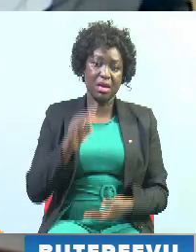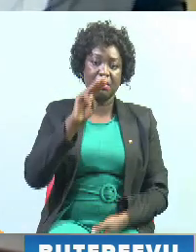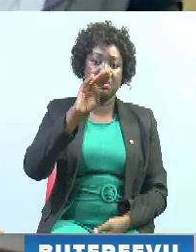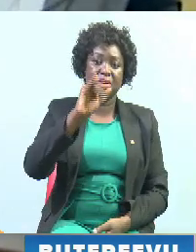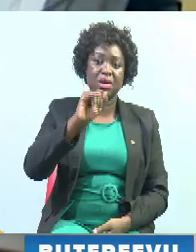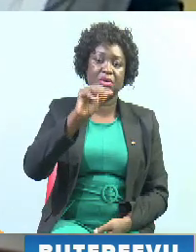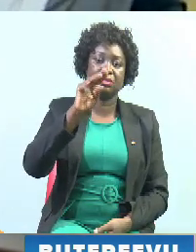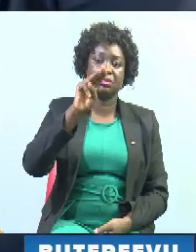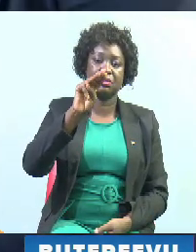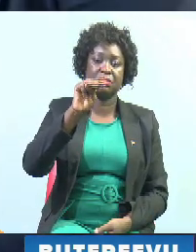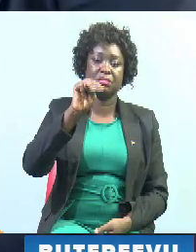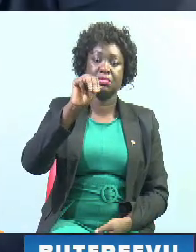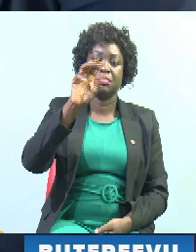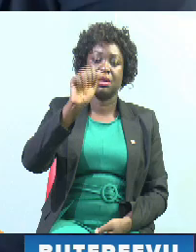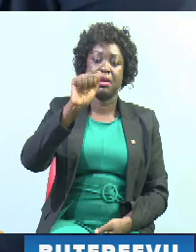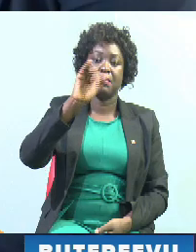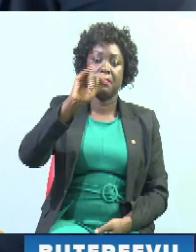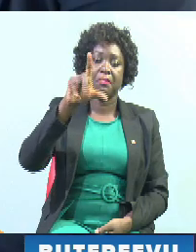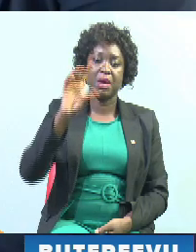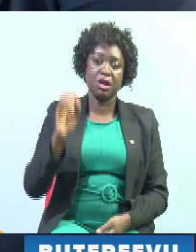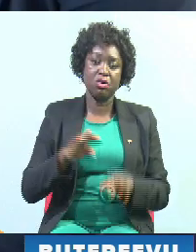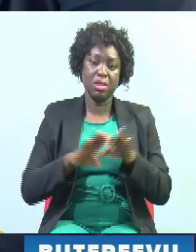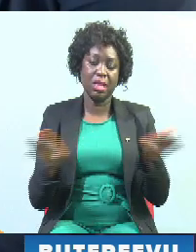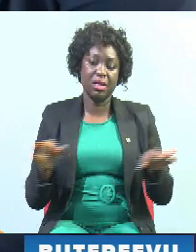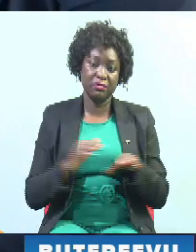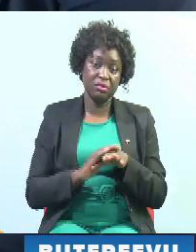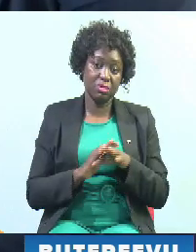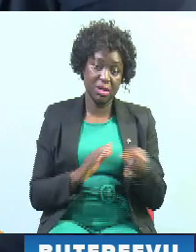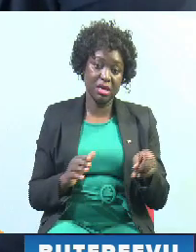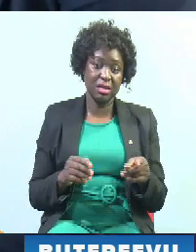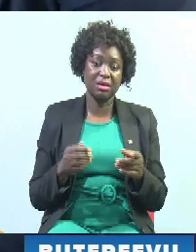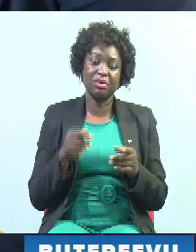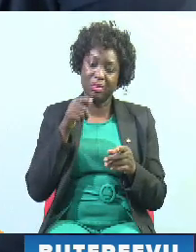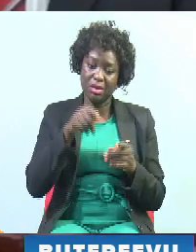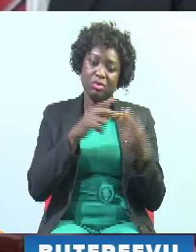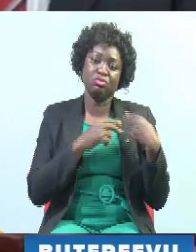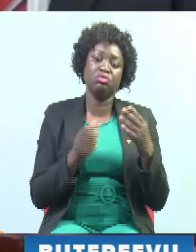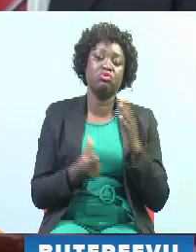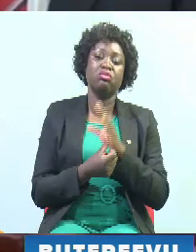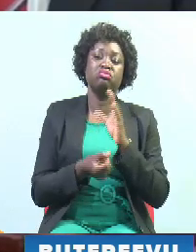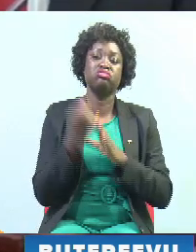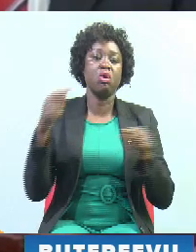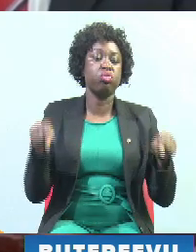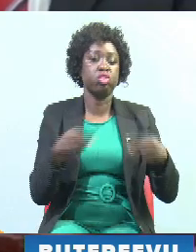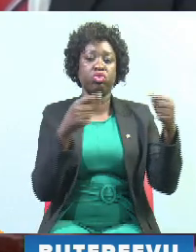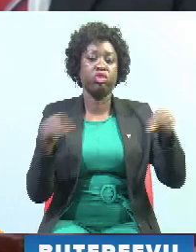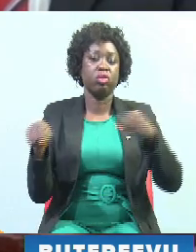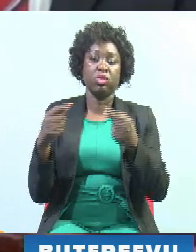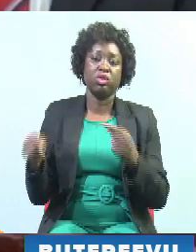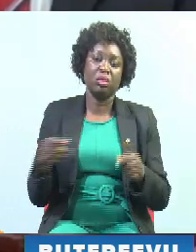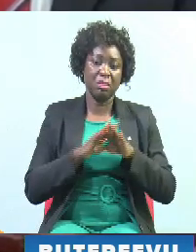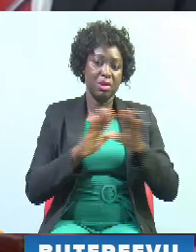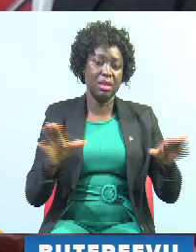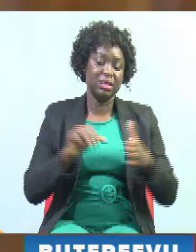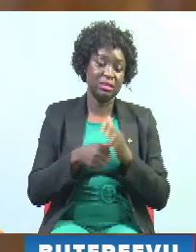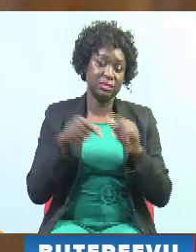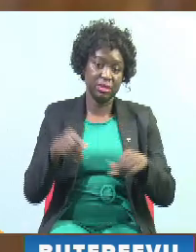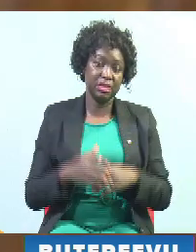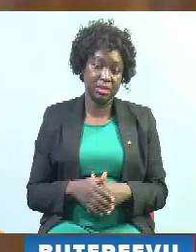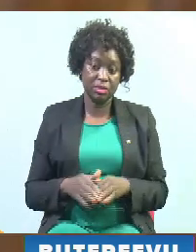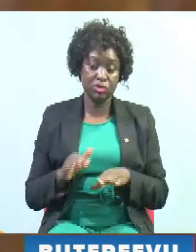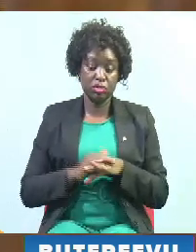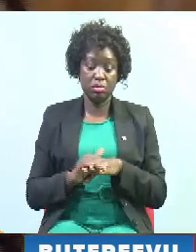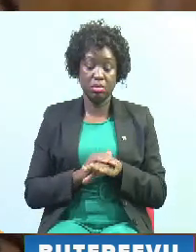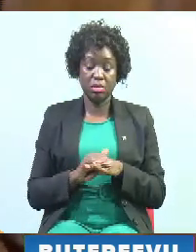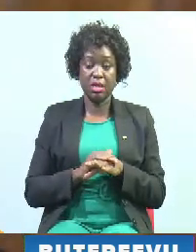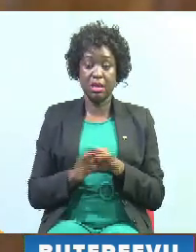bw'evuddeko enkaayana ez'ettaka ezisinga obungi wano mu Buganda kati mu bubaka obugulawo omwaka abaka ba Paalamenti abava mu bitundu bya Buganda mu kabondo